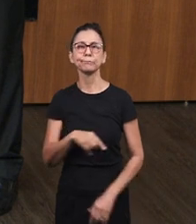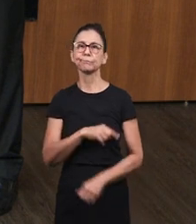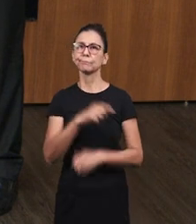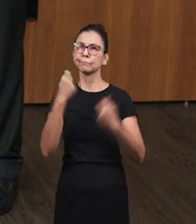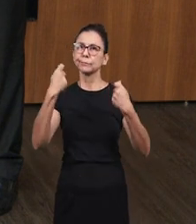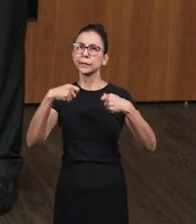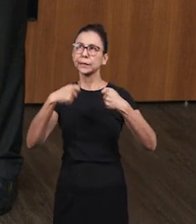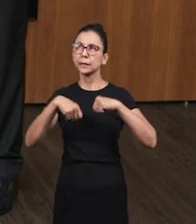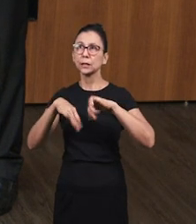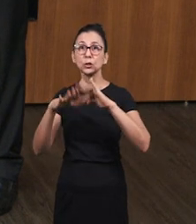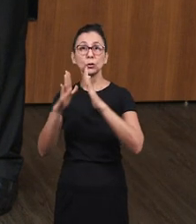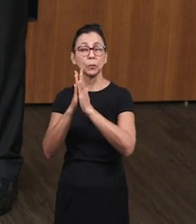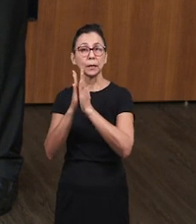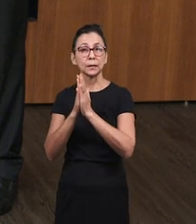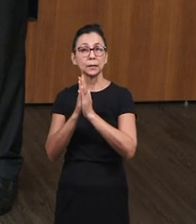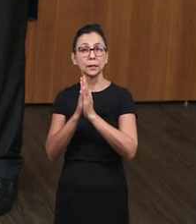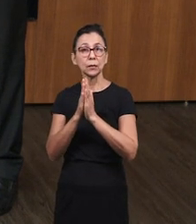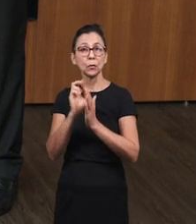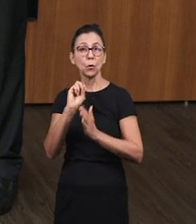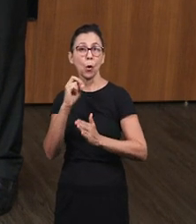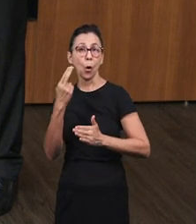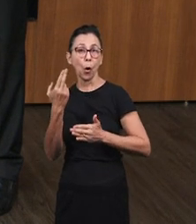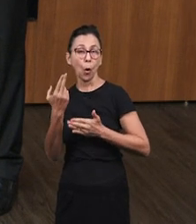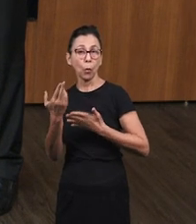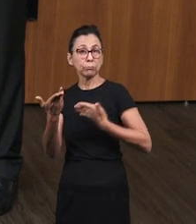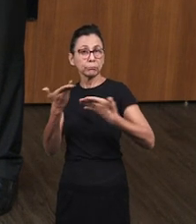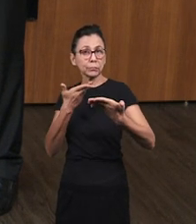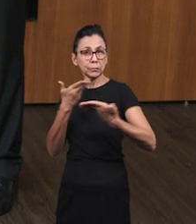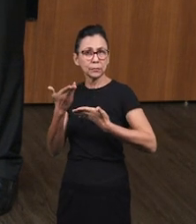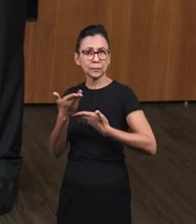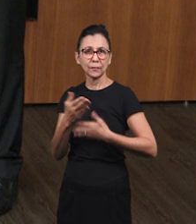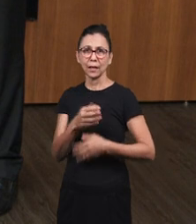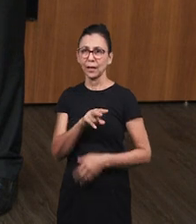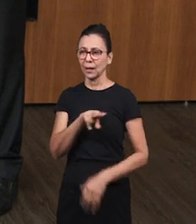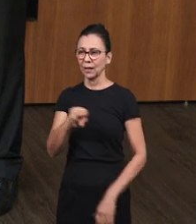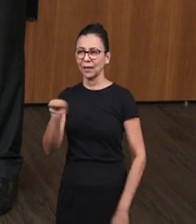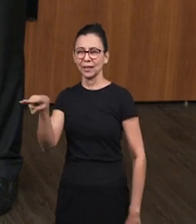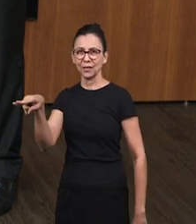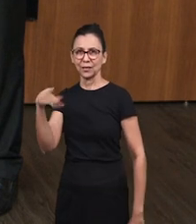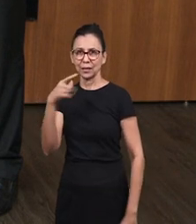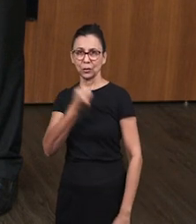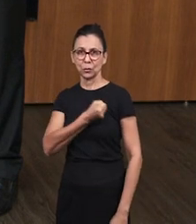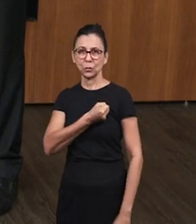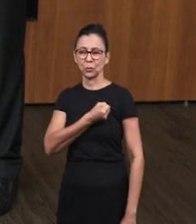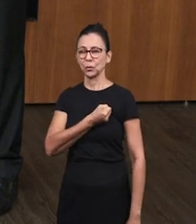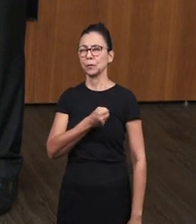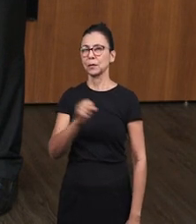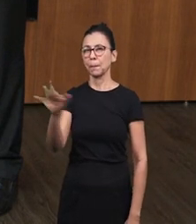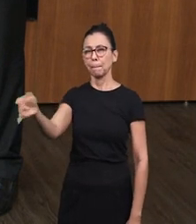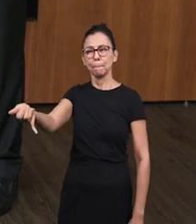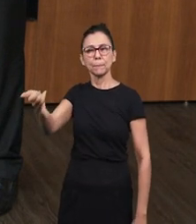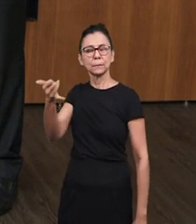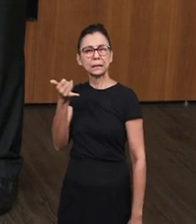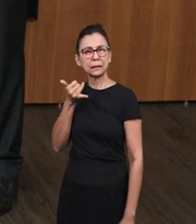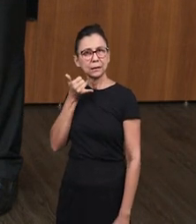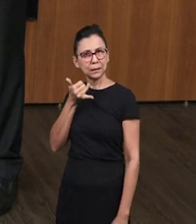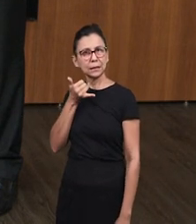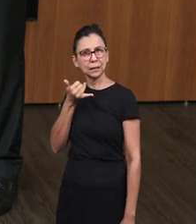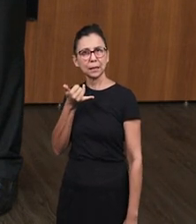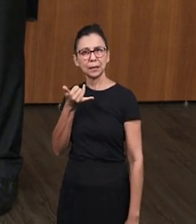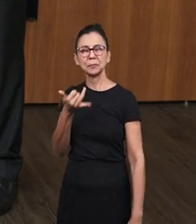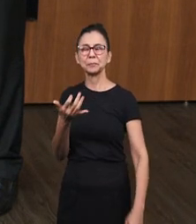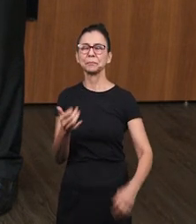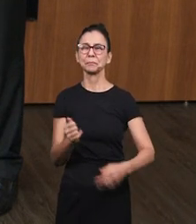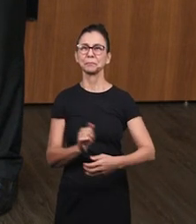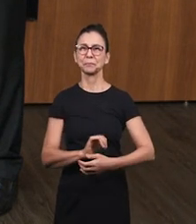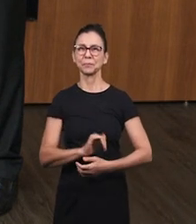Dieu, vous avez besoin d'une prière ou d'une assistance, vous pouvez appeler le numéro qui s'affiche ici,